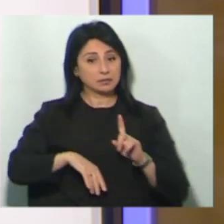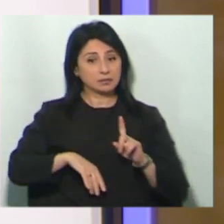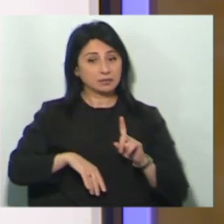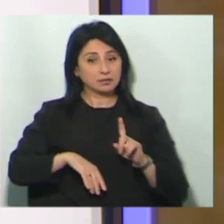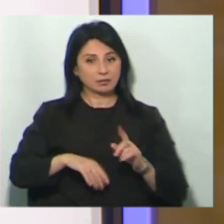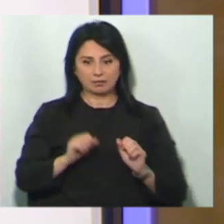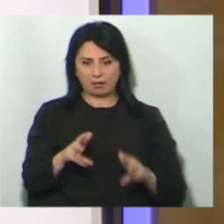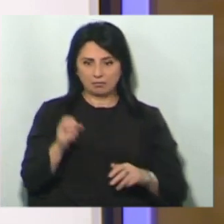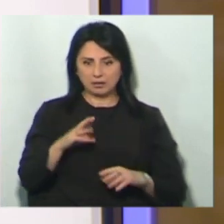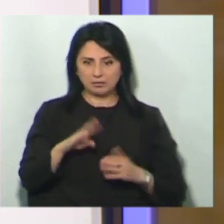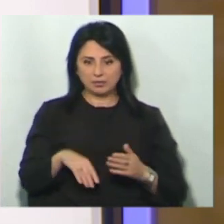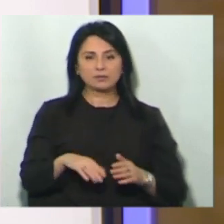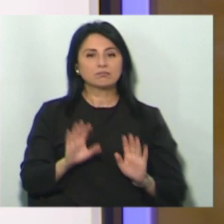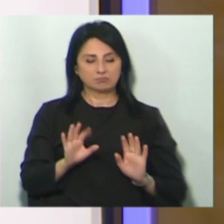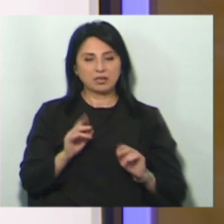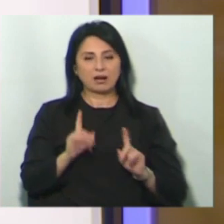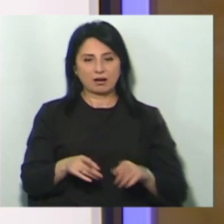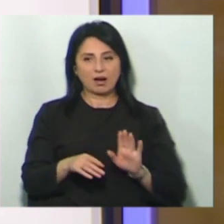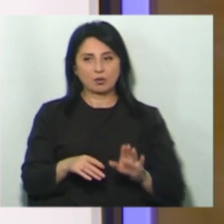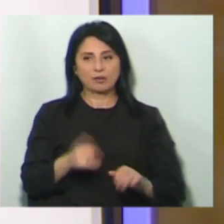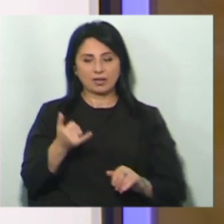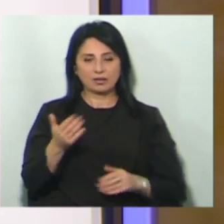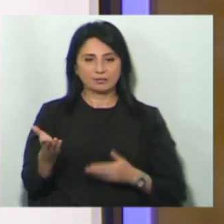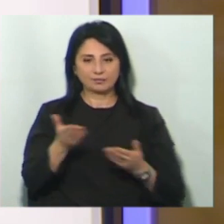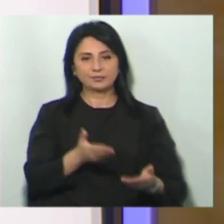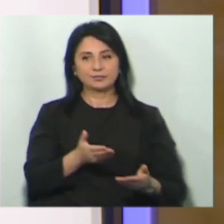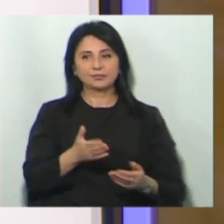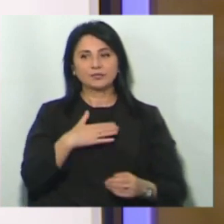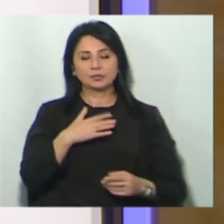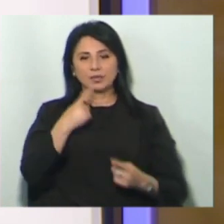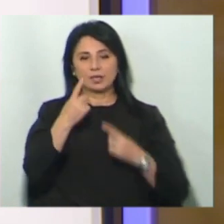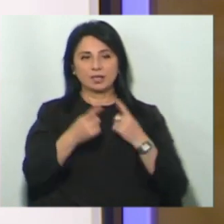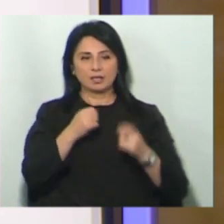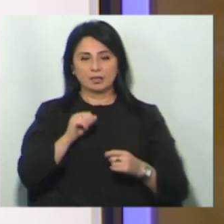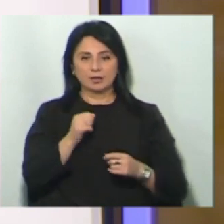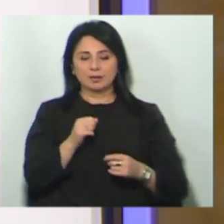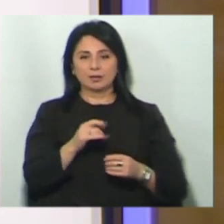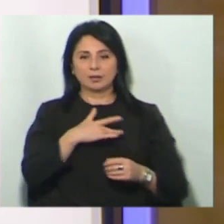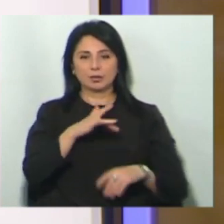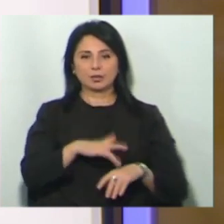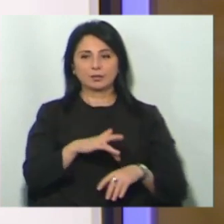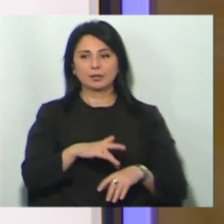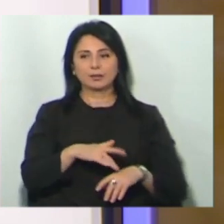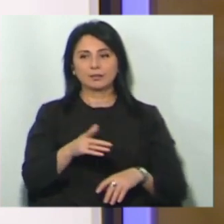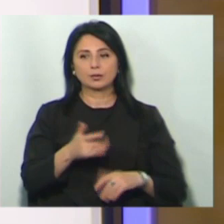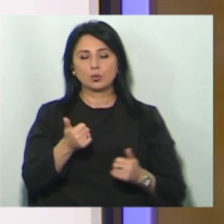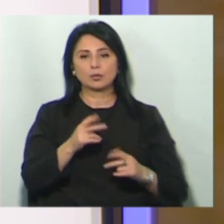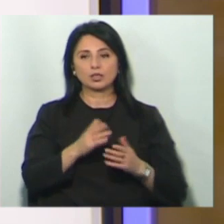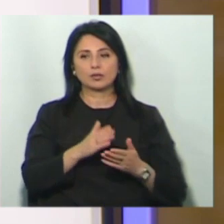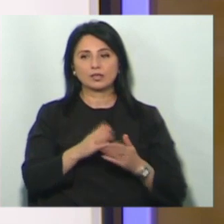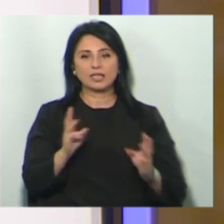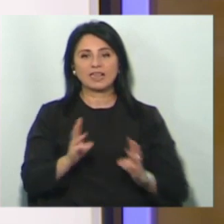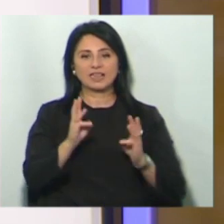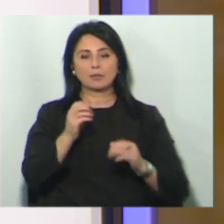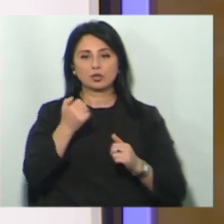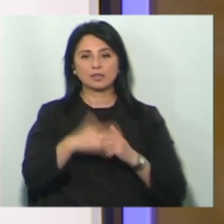Თითქოს წარმოუდგენელია, მაგრამ სრულიად რეალურია და ახლა სტუდიაში შემოგვერდება ჩვენი გადაცემის მეგობარი და გულშემატკივარი, რომელიც გახლავთ